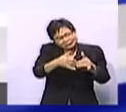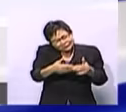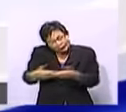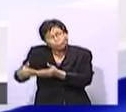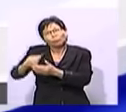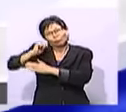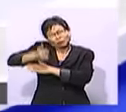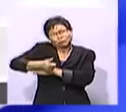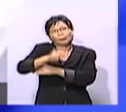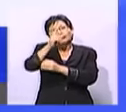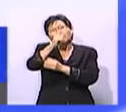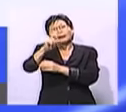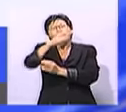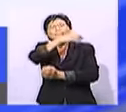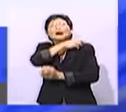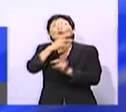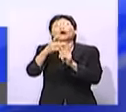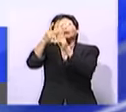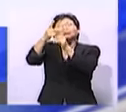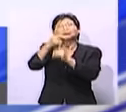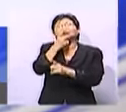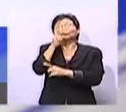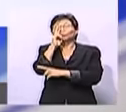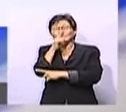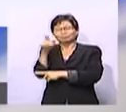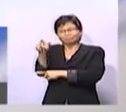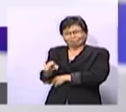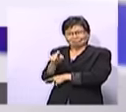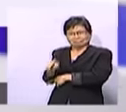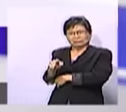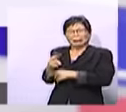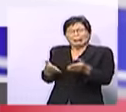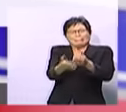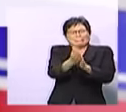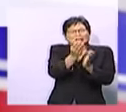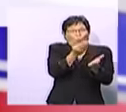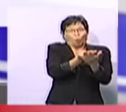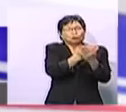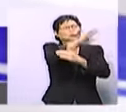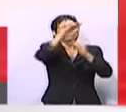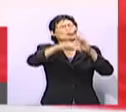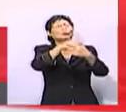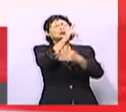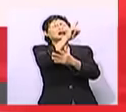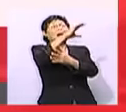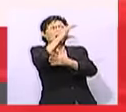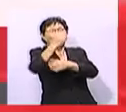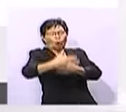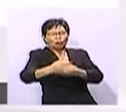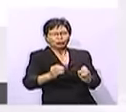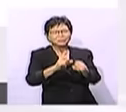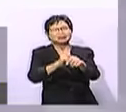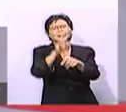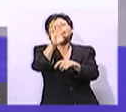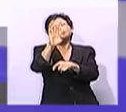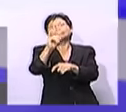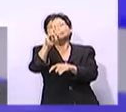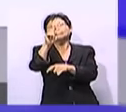esok. Bekas pegawai khas Datin Seri Rosmah itu didakwa meminta wang daripada sebuah syarikat berpangkalan di